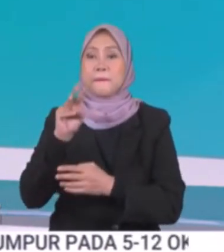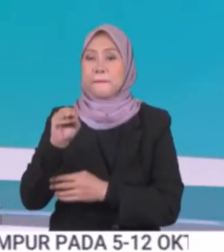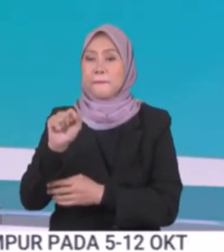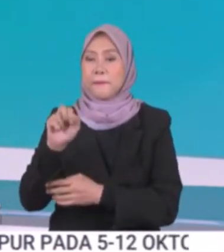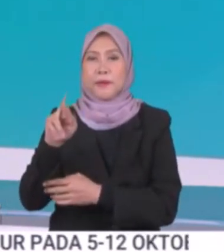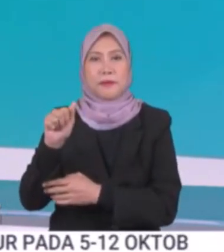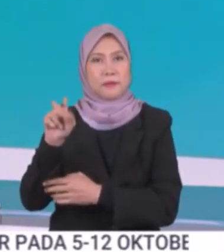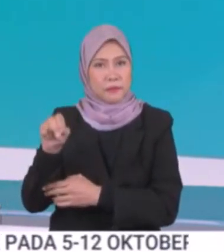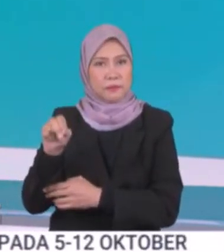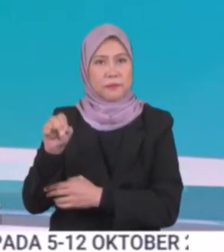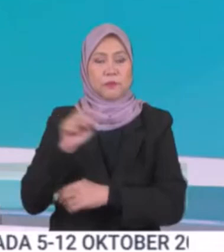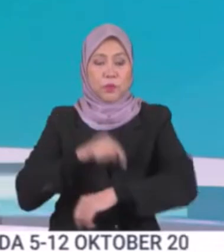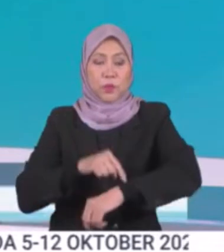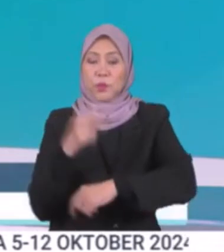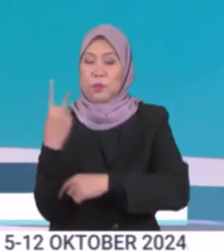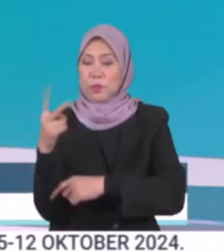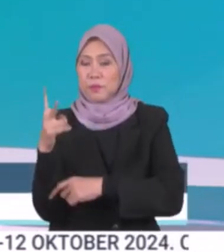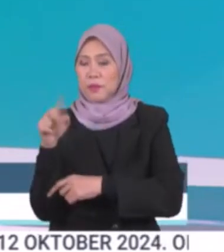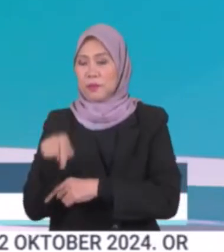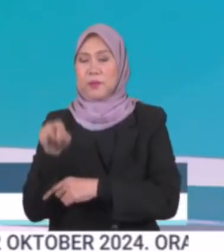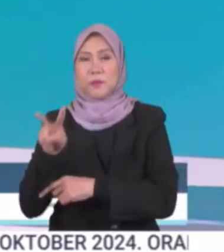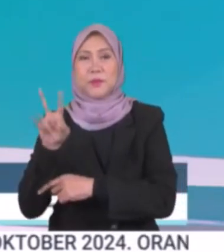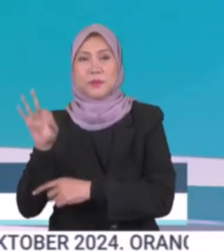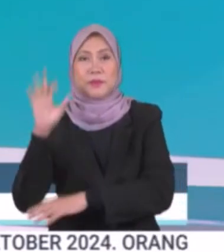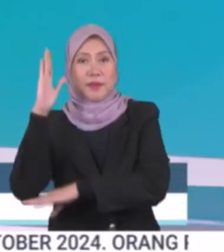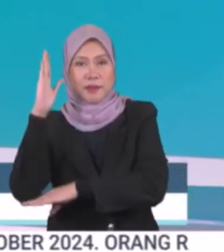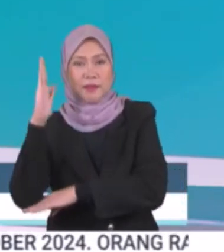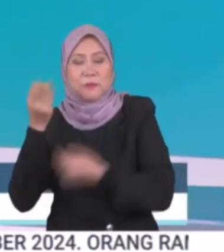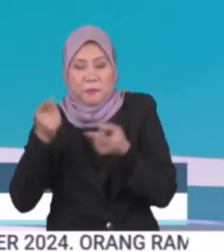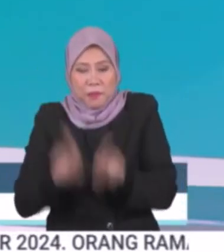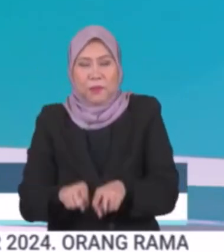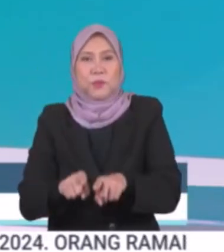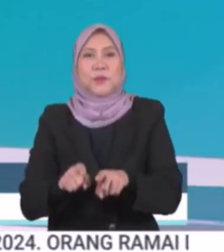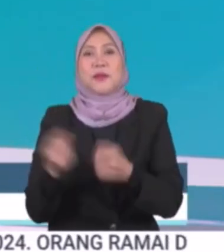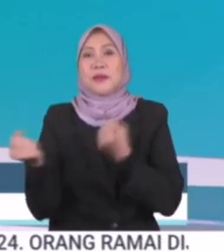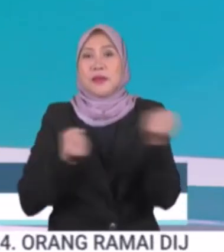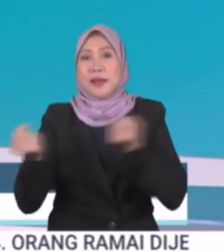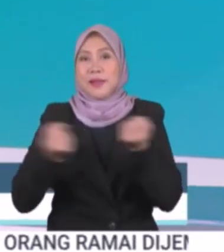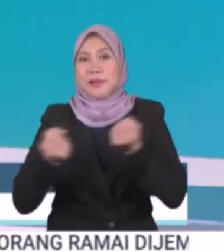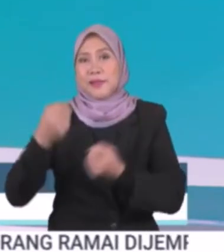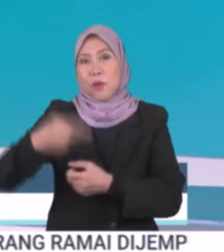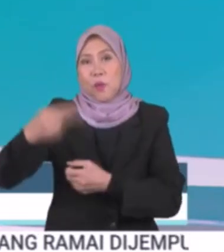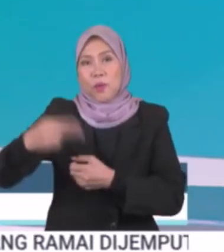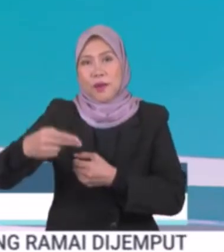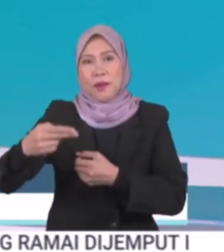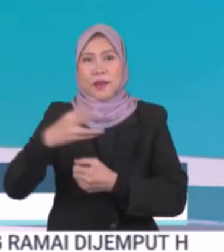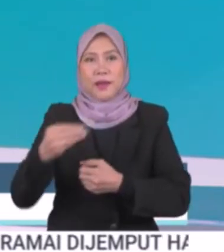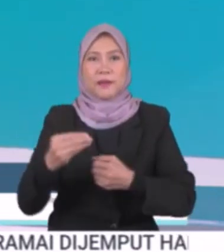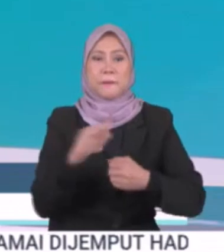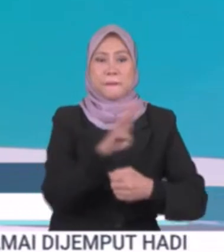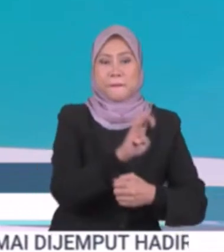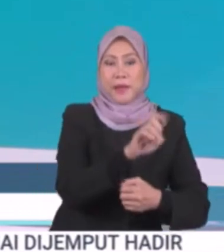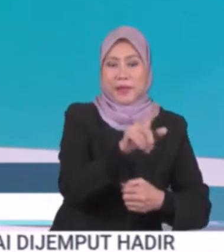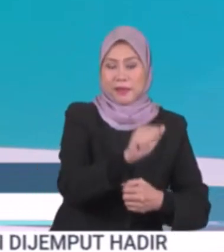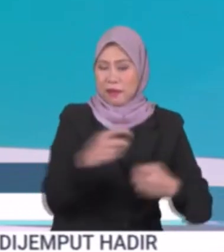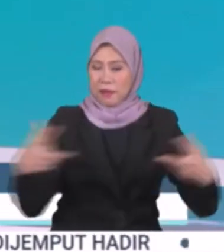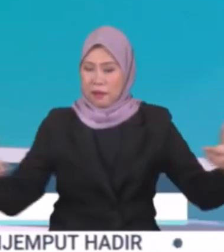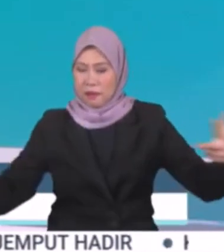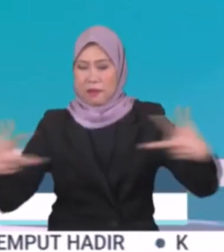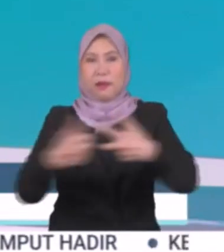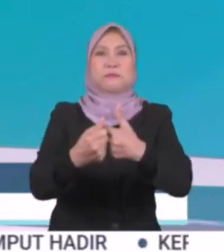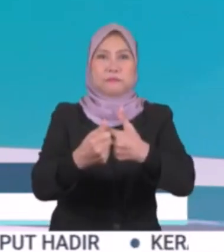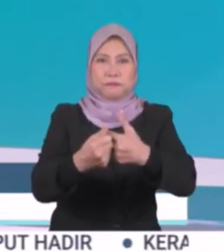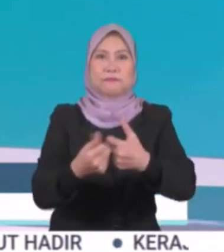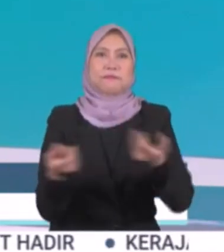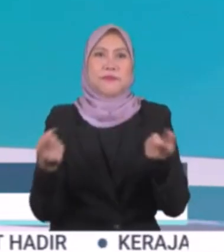Maran. Kebalangan pada pukul 12.29 tengah hari itu berlaku selepas kereta jenis Honda City dan Perodua Beza bertembung di